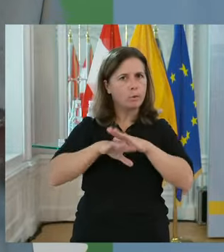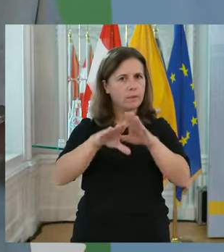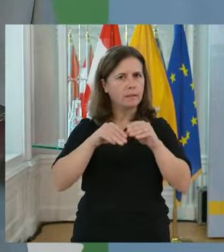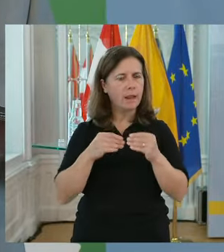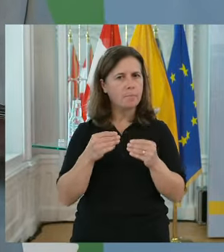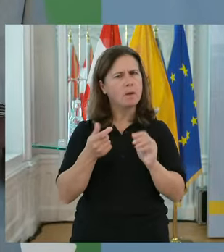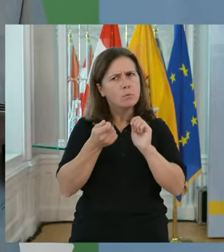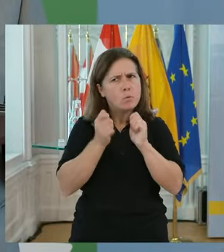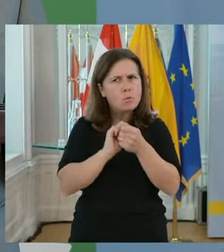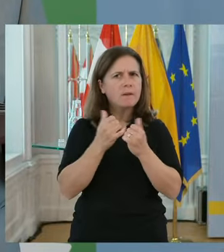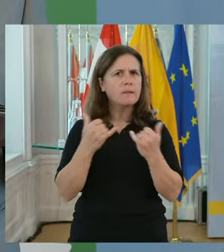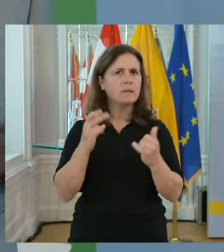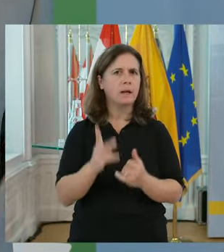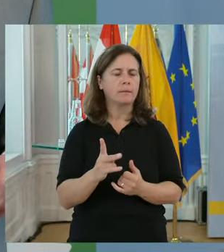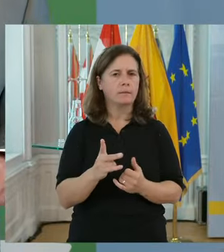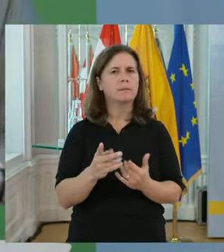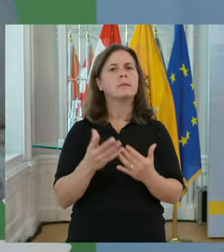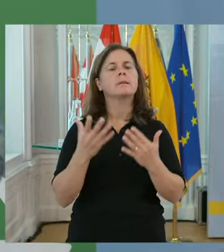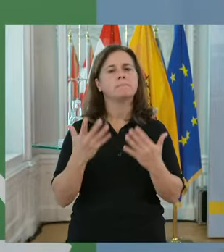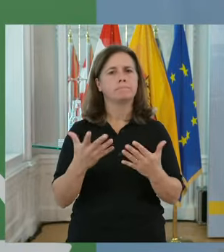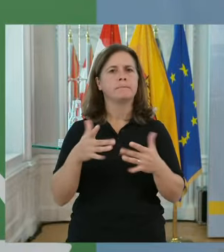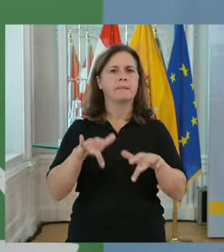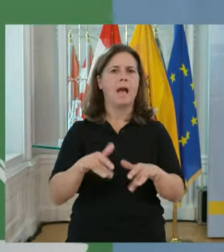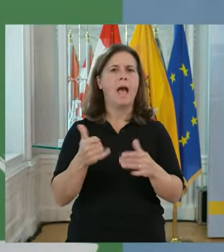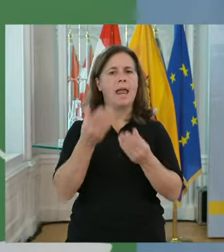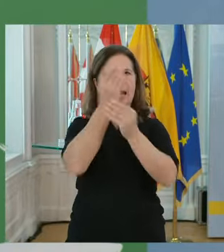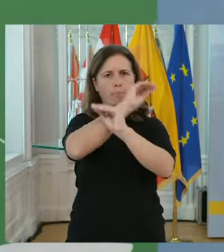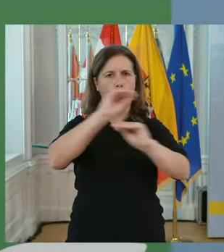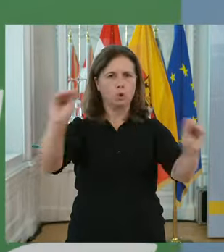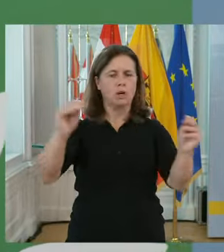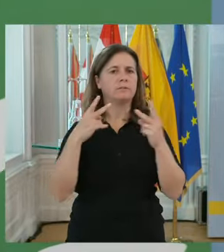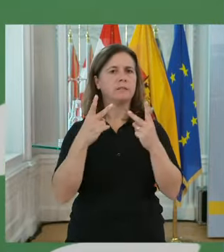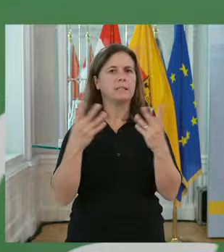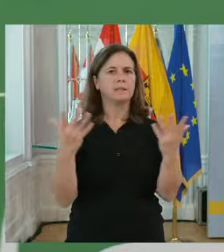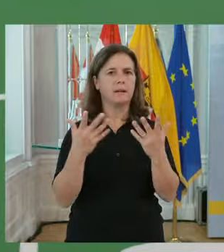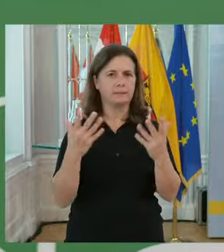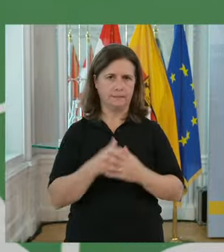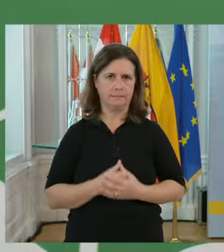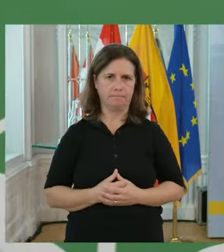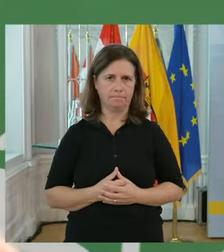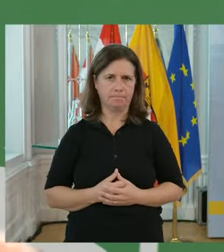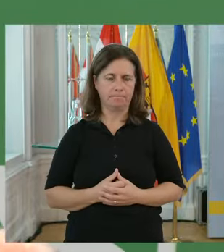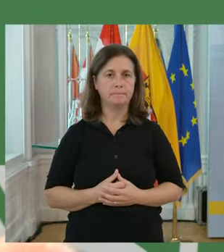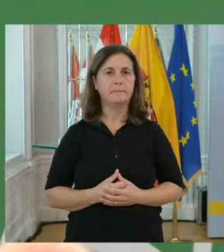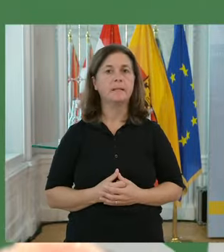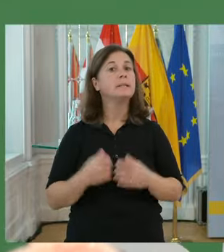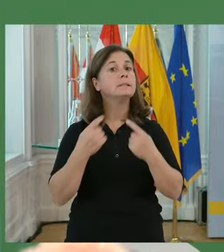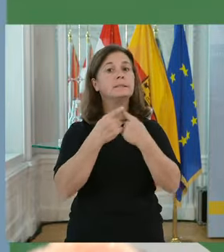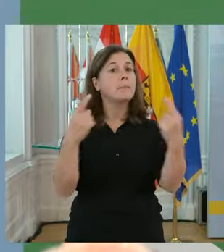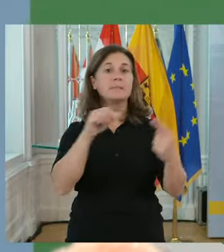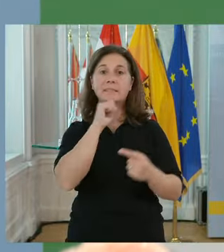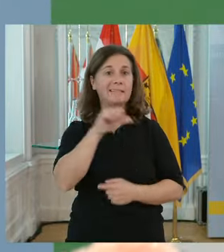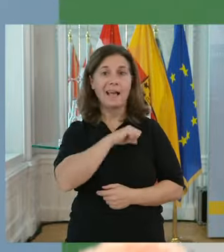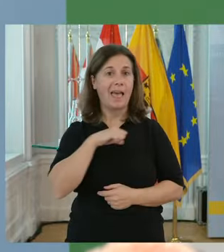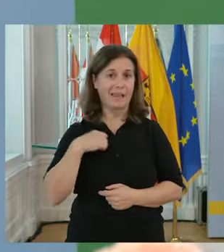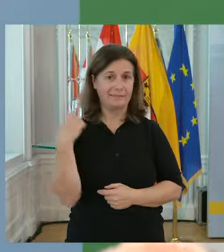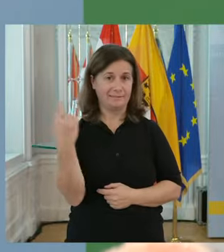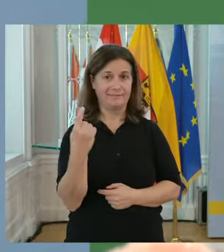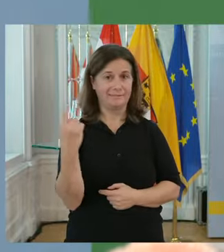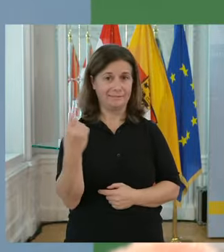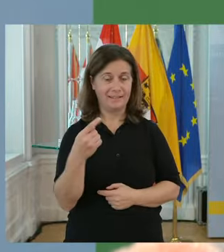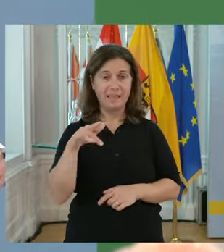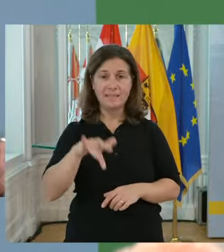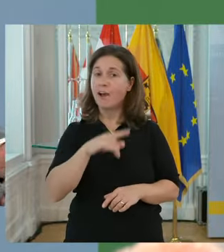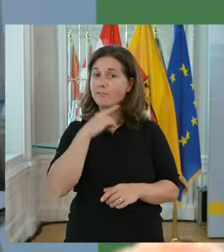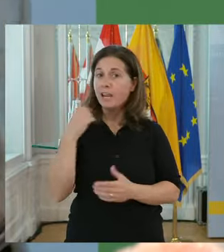umsetzen könnten, dann ist unterm Strich eine Botschaft für Sie wichtig, nämlich Sie sind nicht allein. Es gibt auf diesem Weg